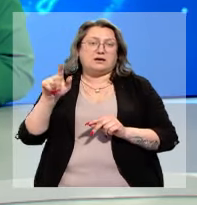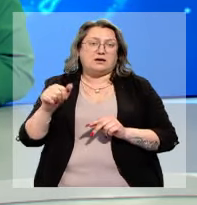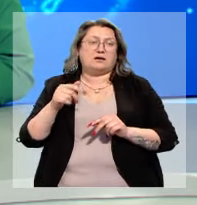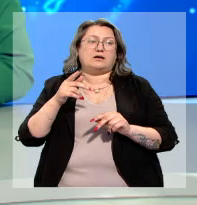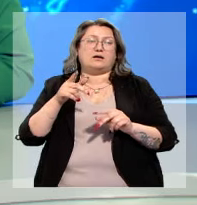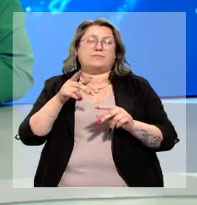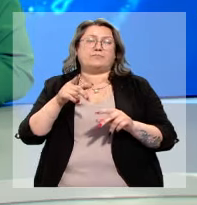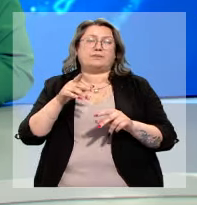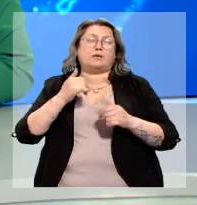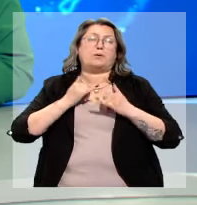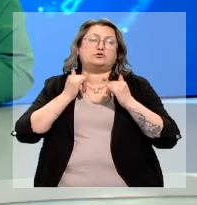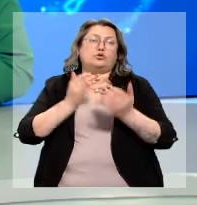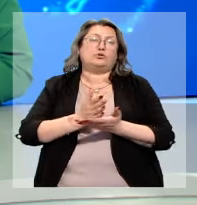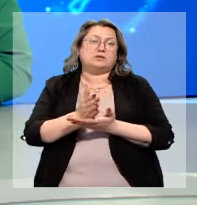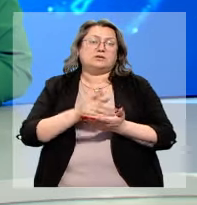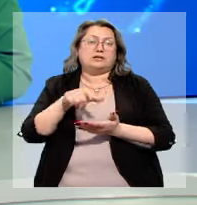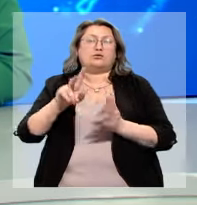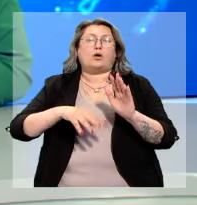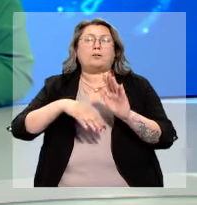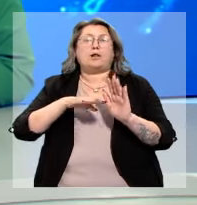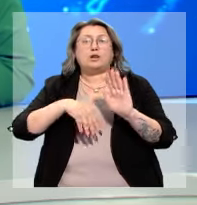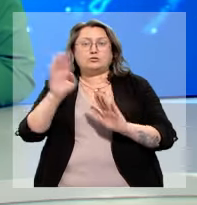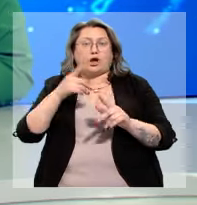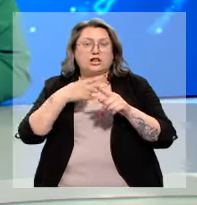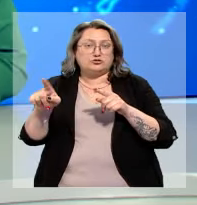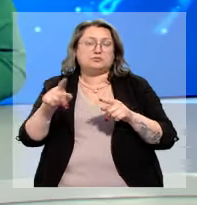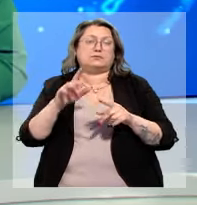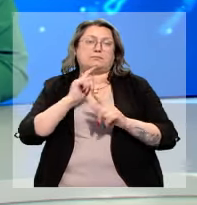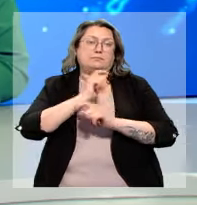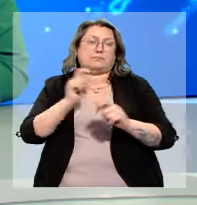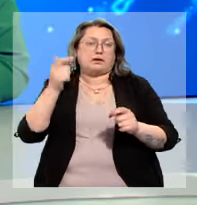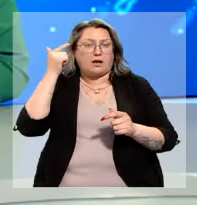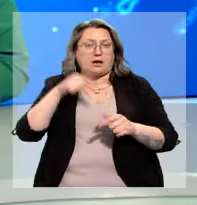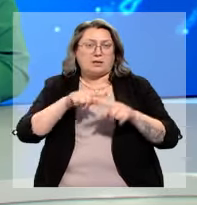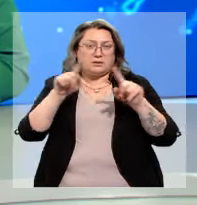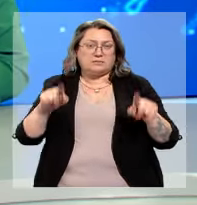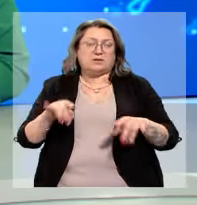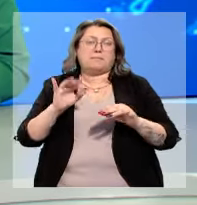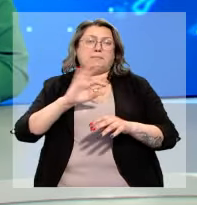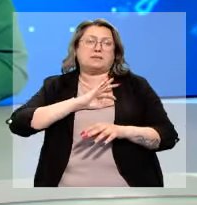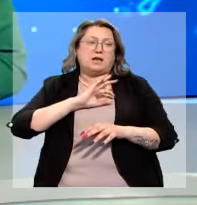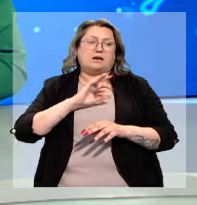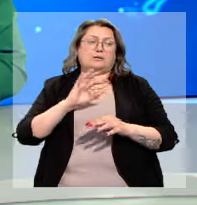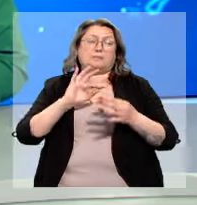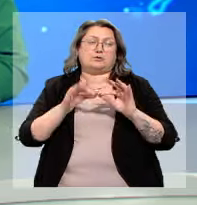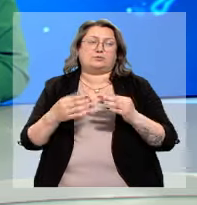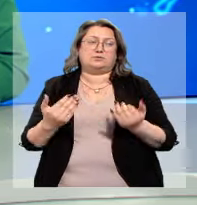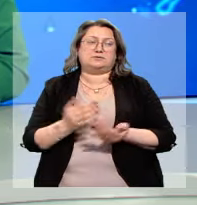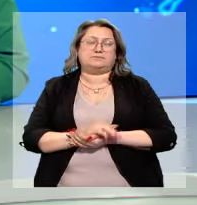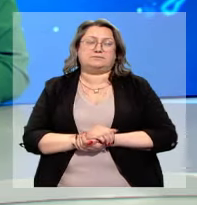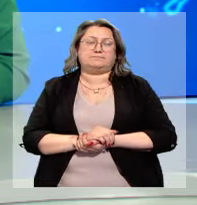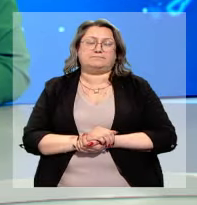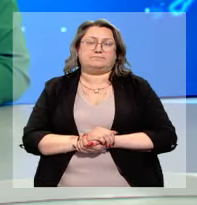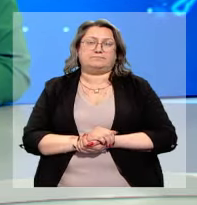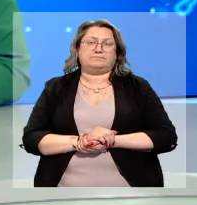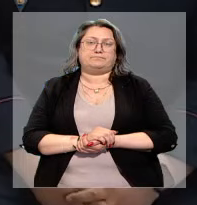Почетных ветеранов госструктуры и тех, кто отличился на службе, в свою очередь наградили почетными грамотами и медалями. Подробности в следующем